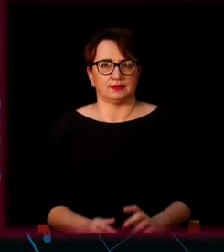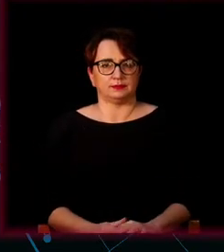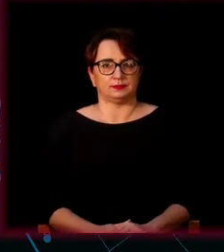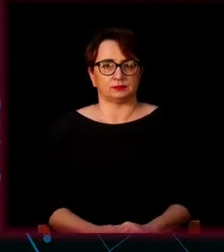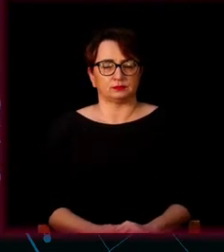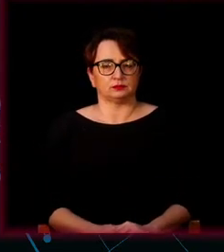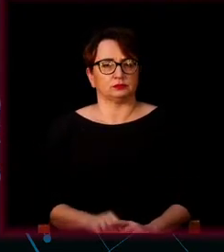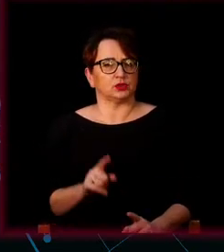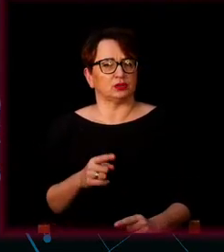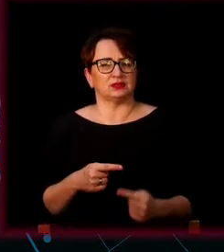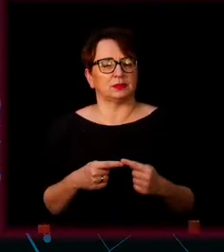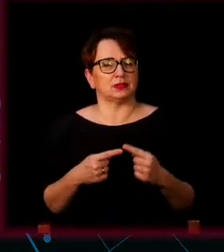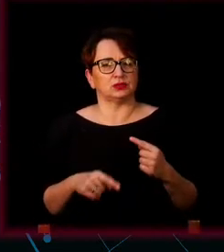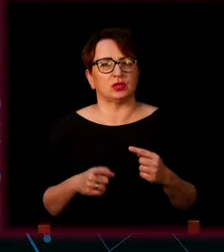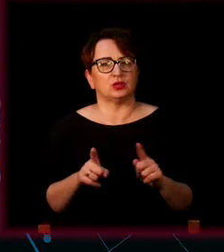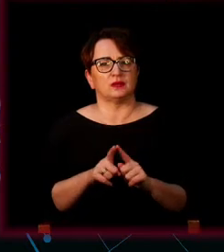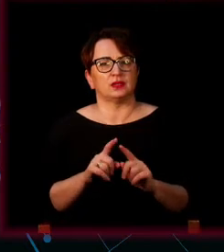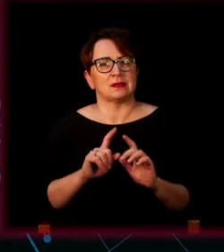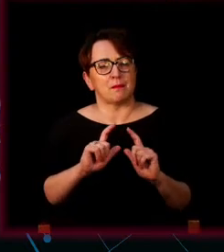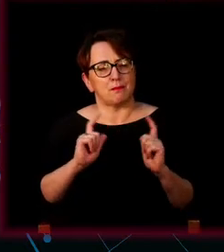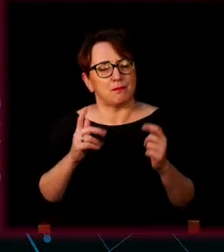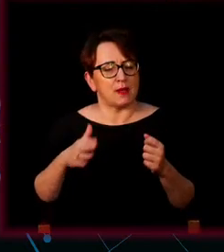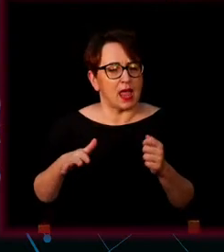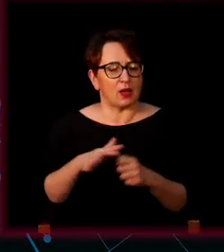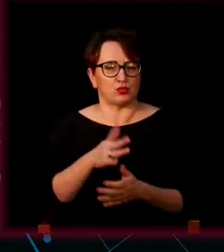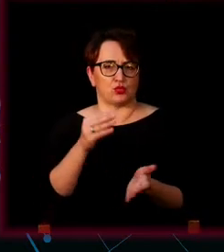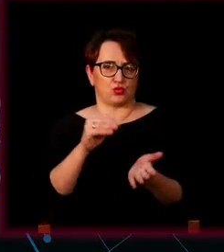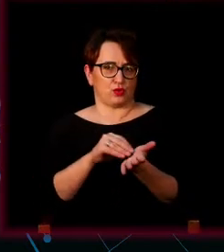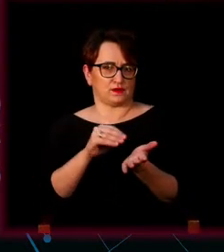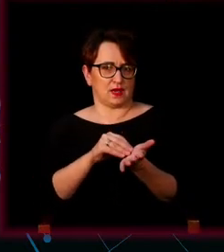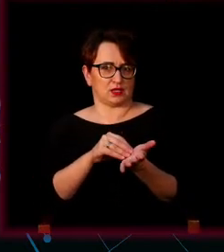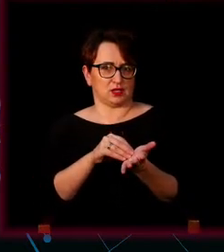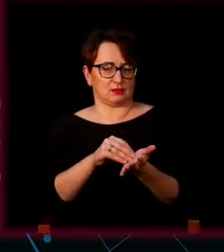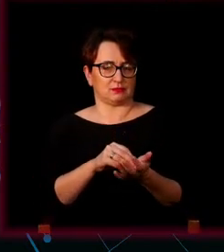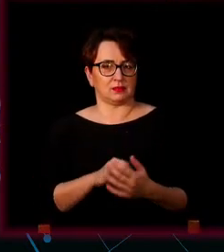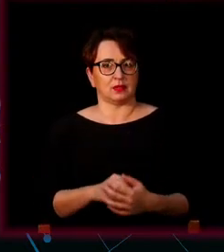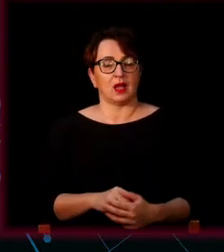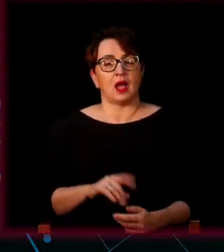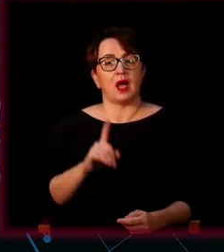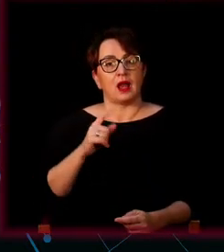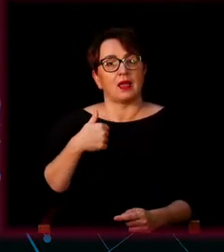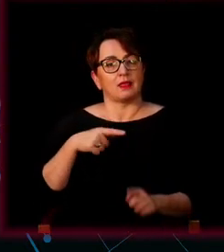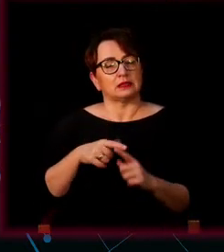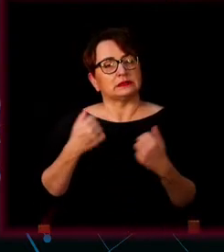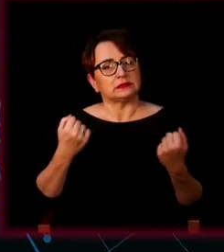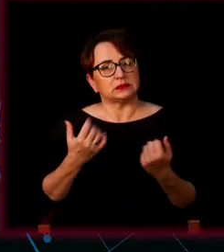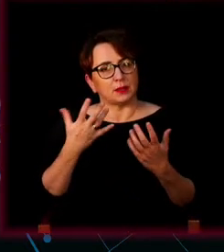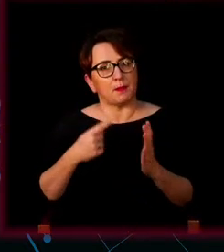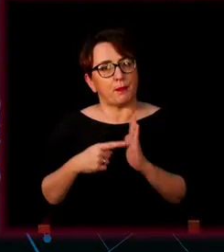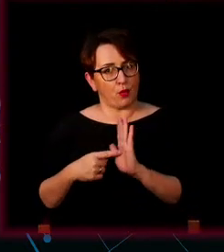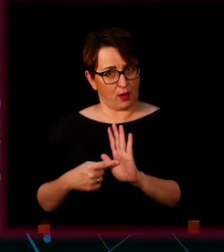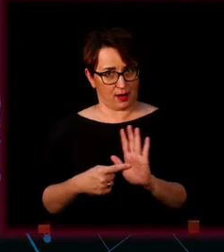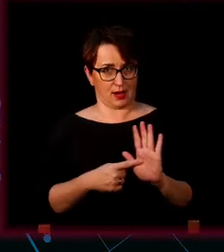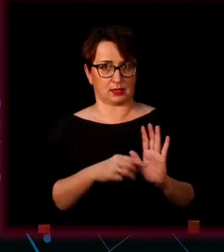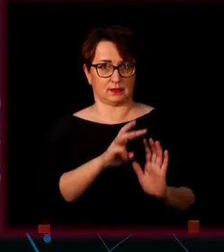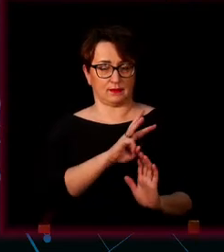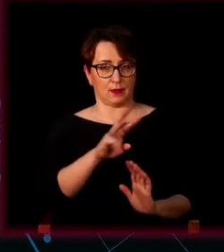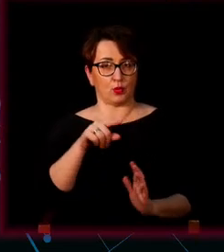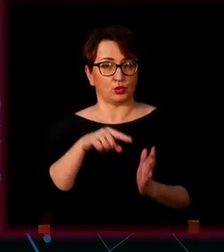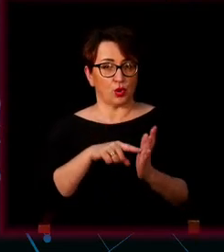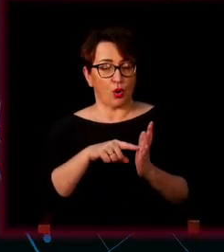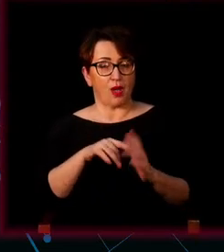nie oddające też pełnego spektrum jakby doświadczeń. Natomiast będę też starał się pokazać, że to według mnie też